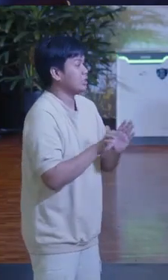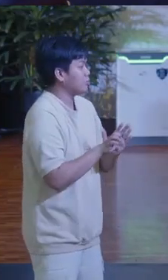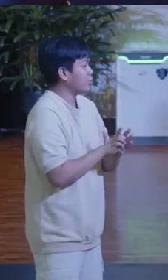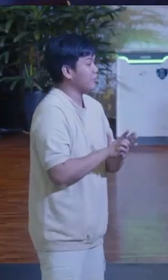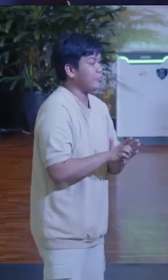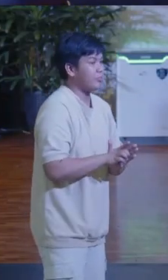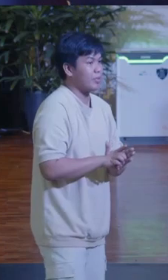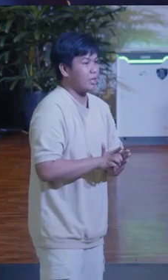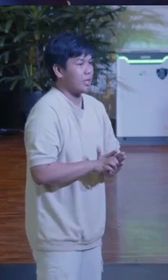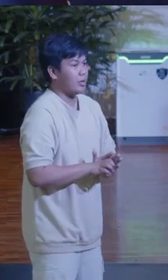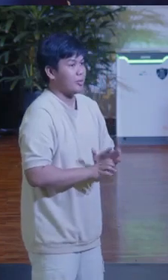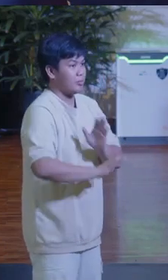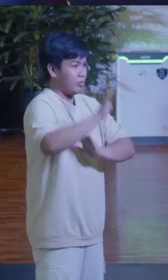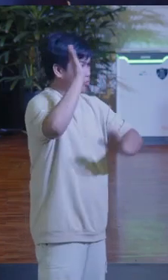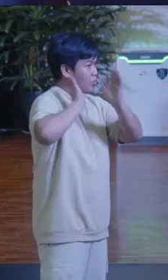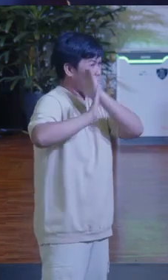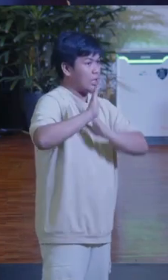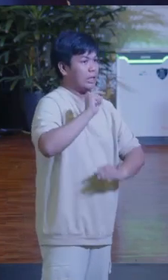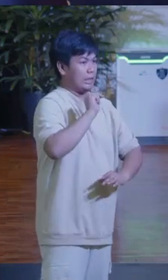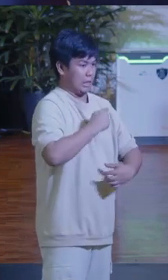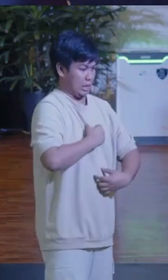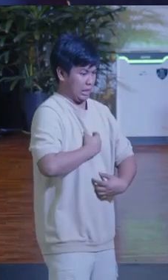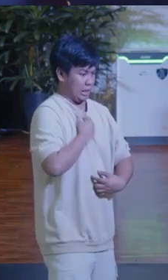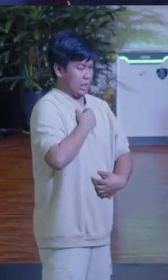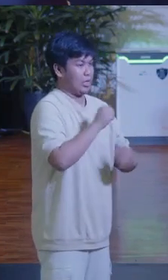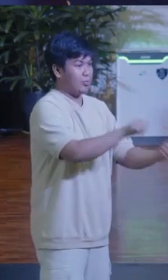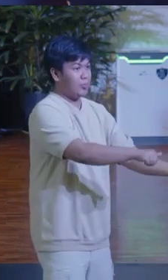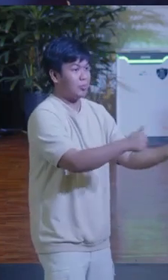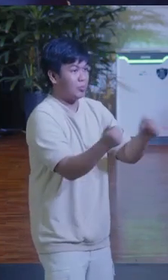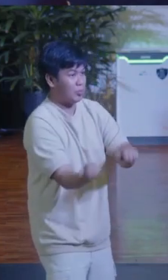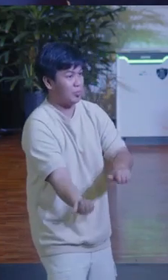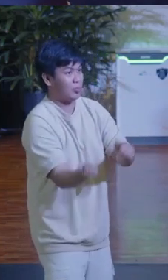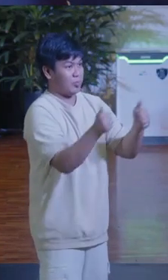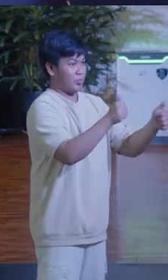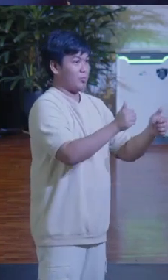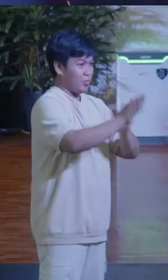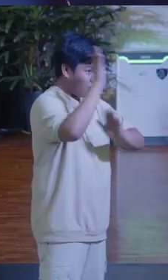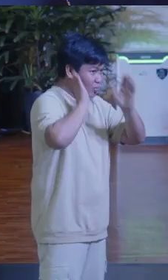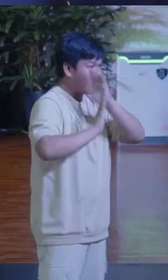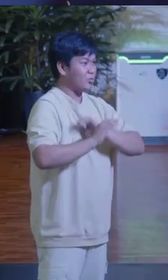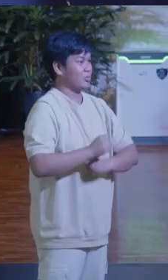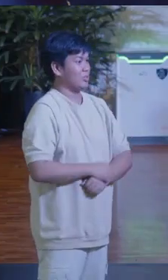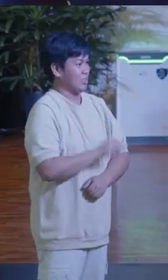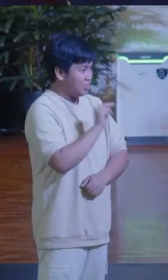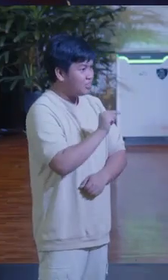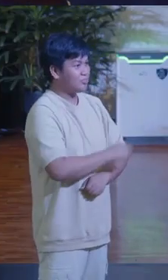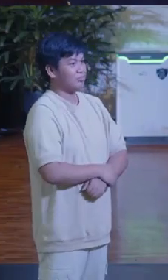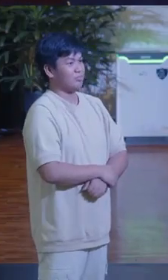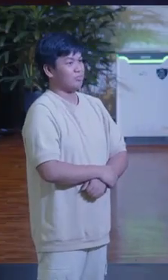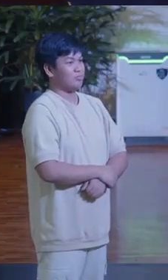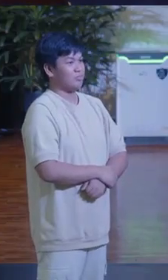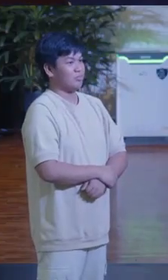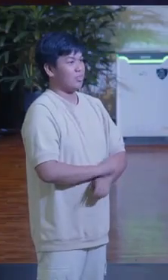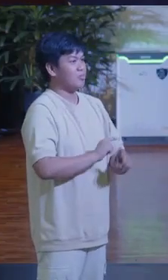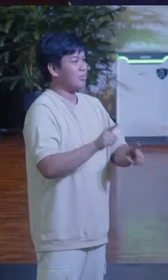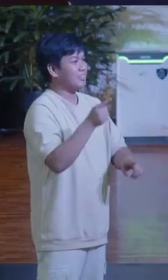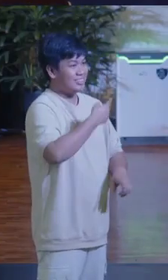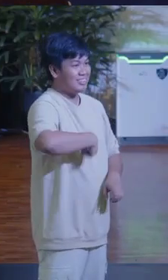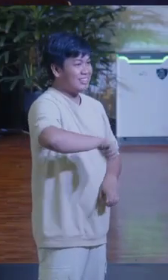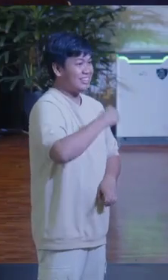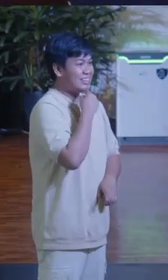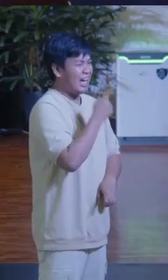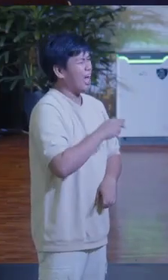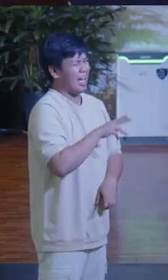yung magpapabaptize. Di mababasa yung kurbata mo. So tayo po ay practical.